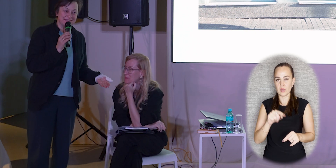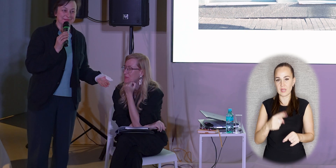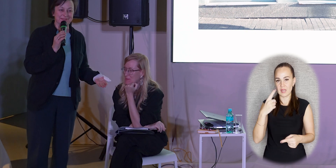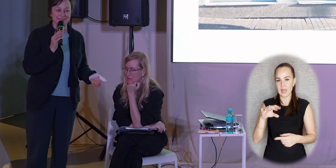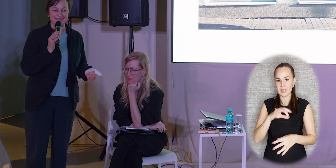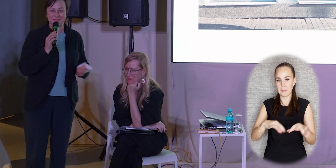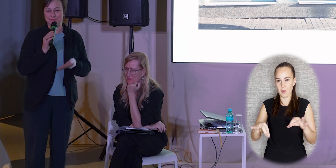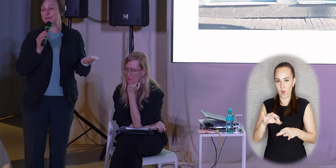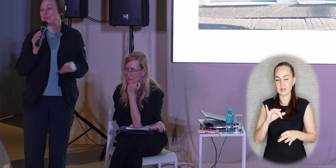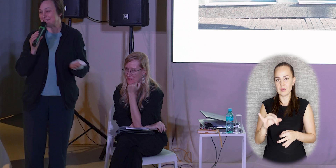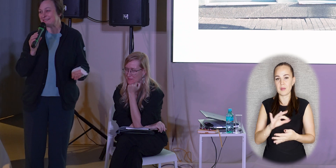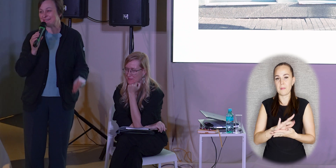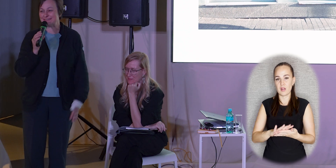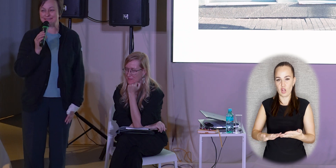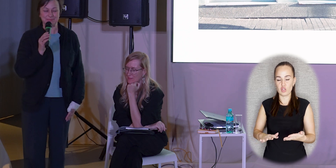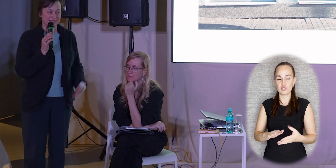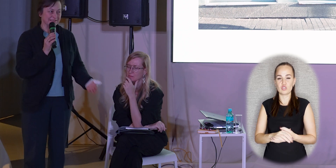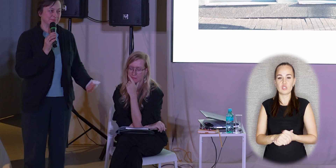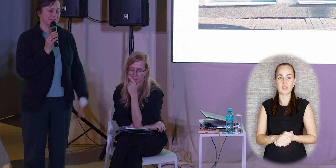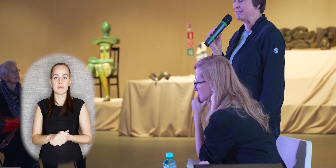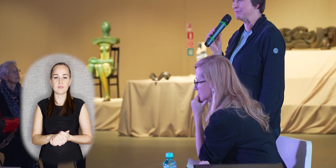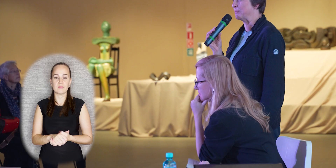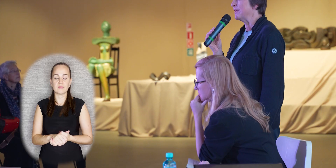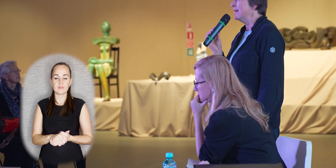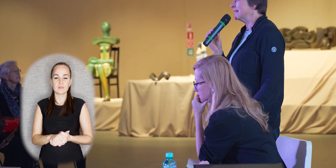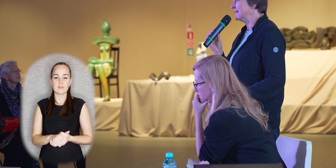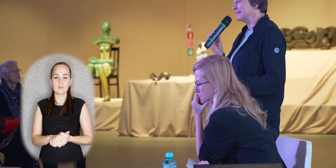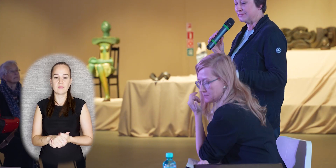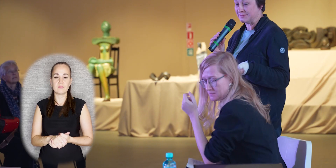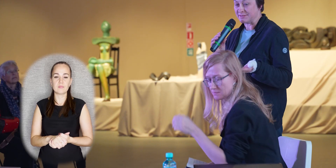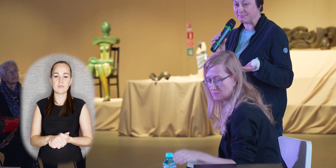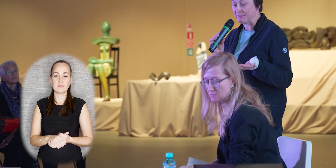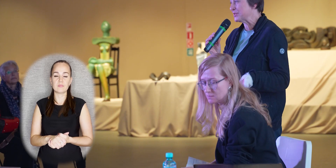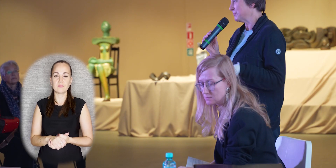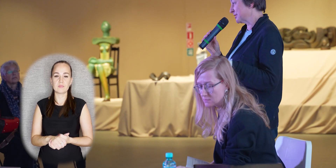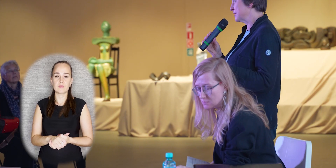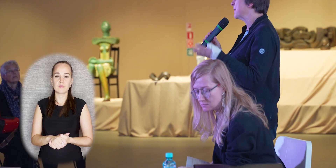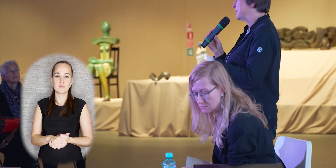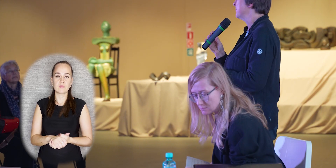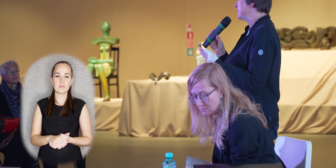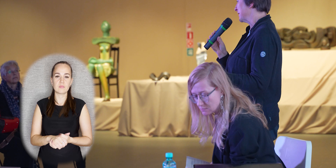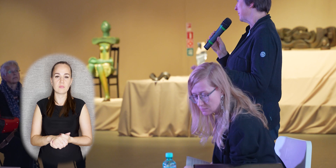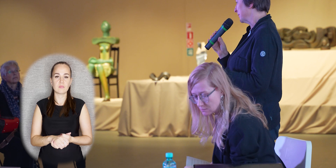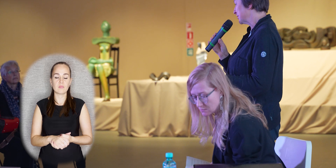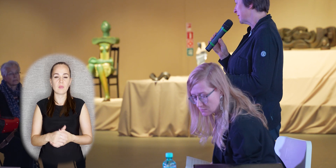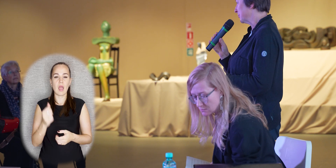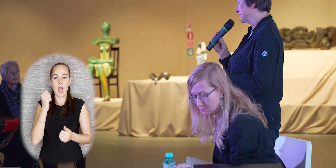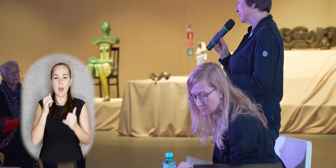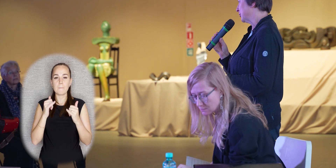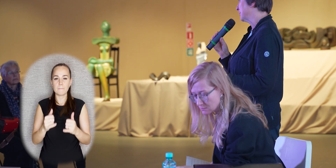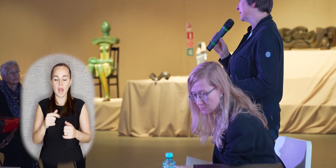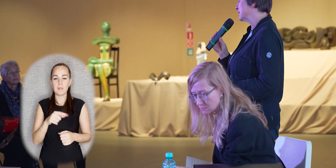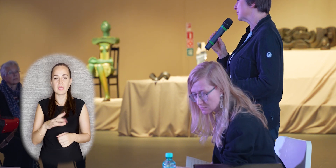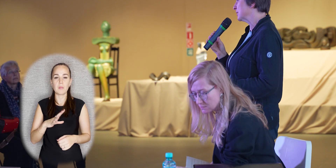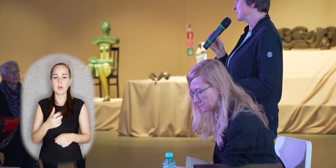продолжением в пилотной серии проекта «Сопределение форм». С памятниками Берштаму